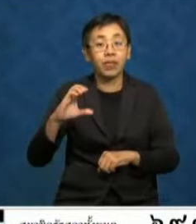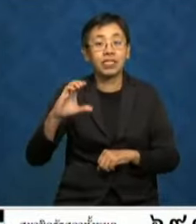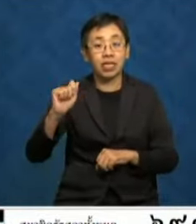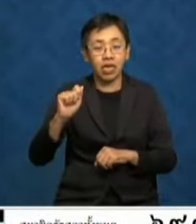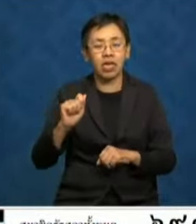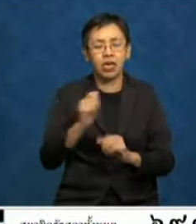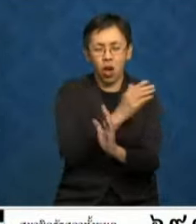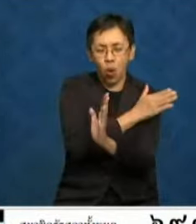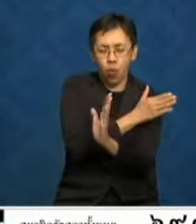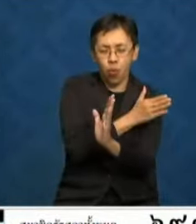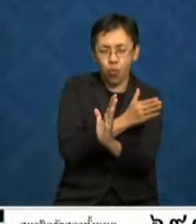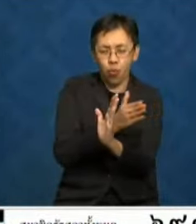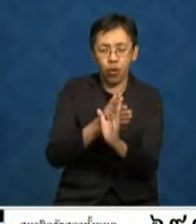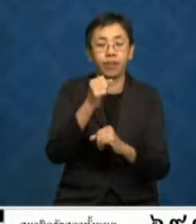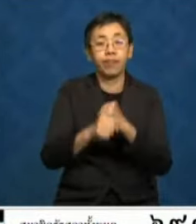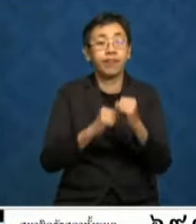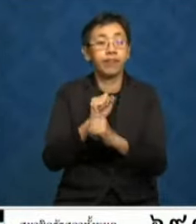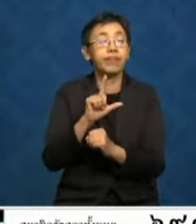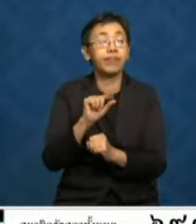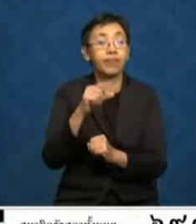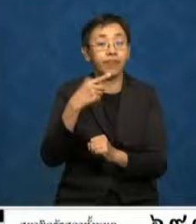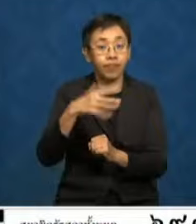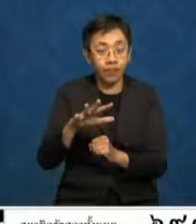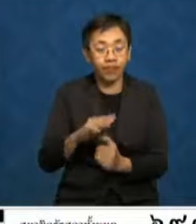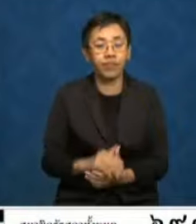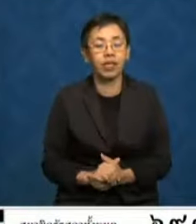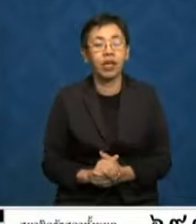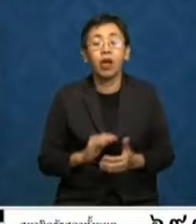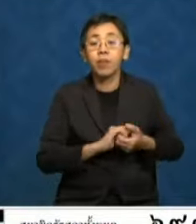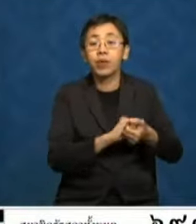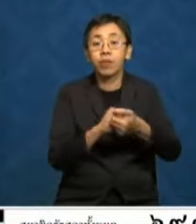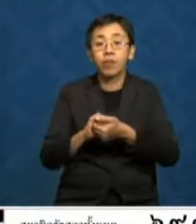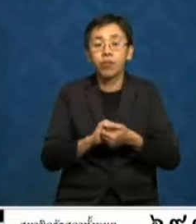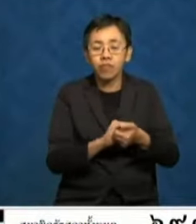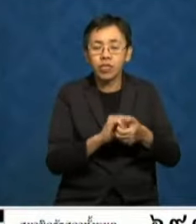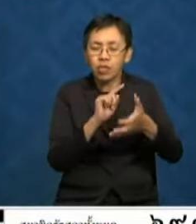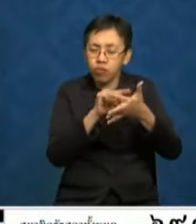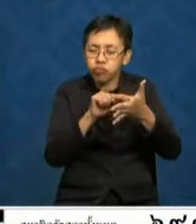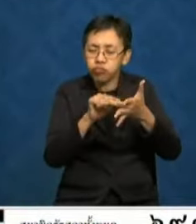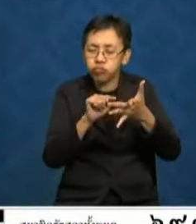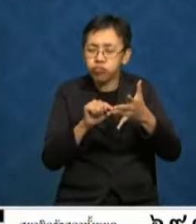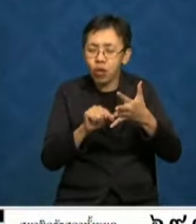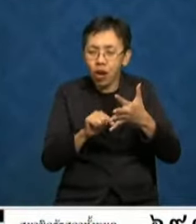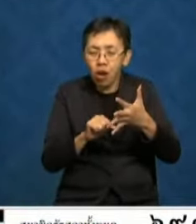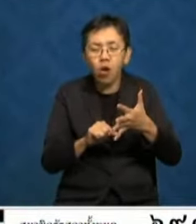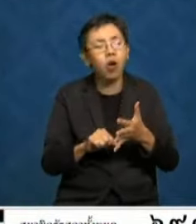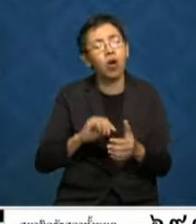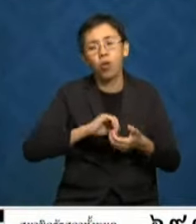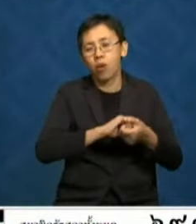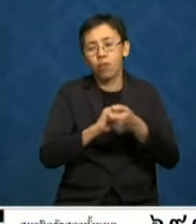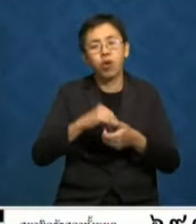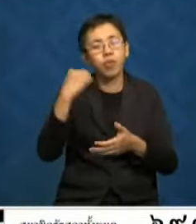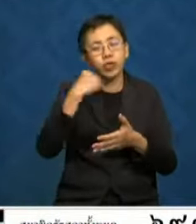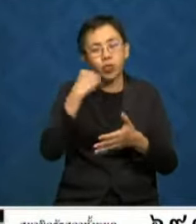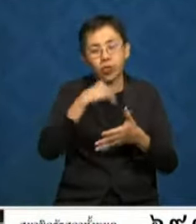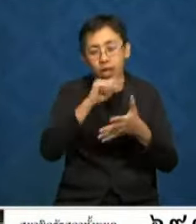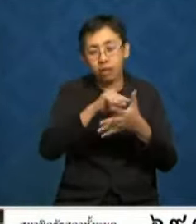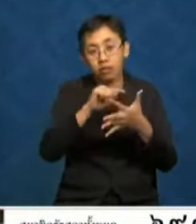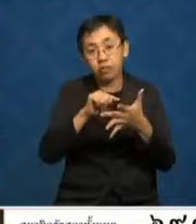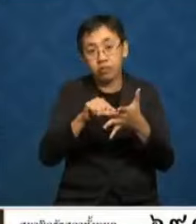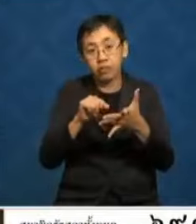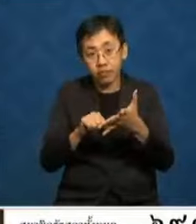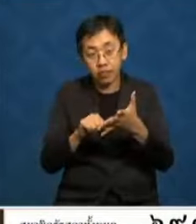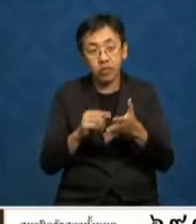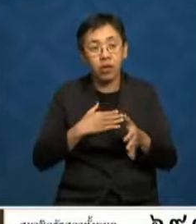กว่า20ปีแล้วครับและเป็นความร่วมมือที่รอบด้านจริงๆครับคือมีทุกด้านแต่ผมจะขอโฟกั